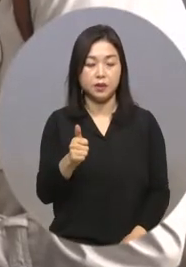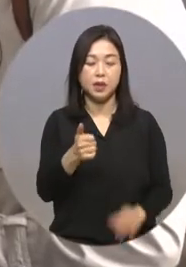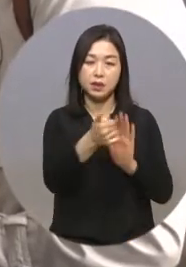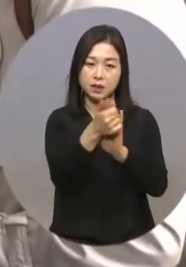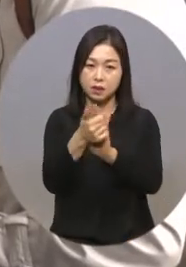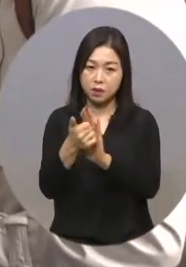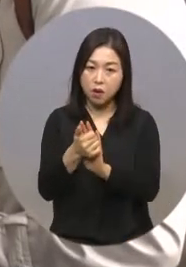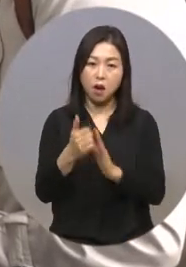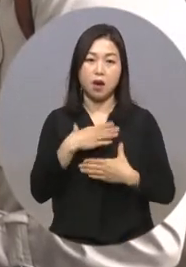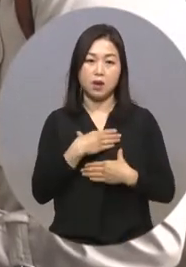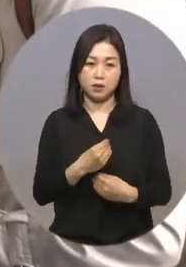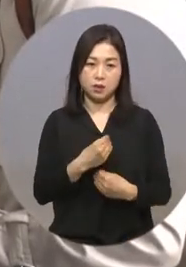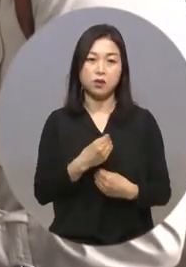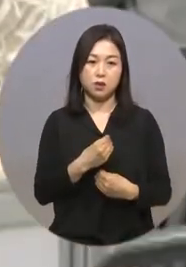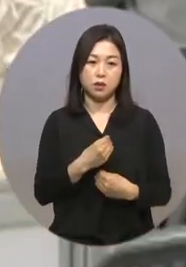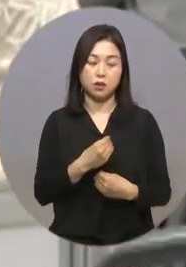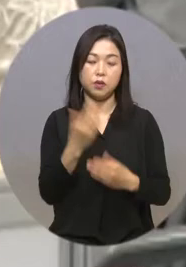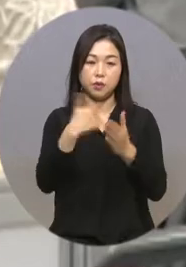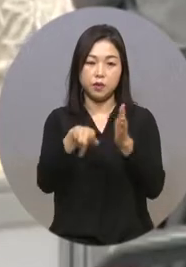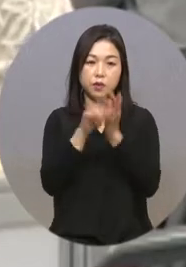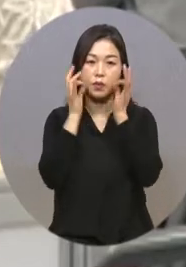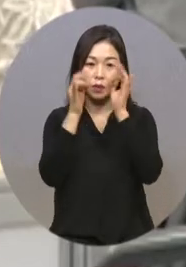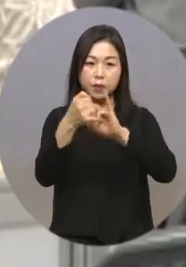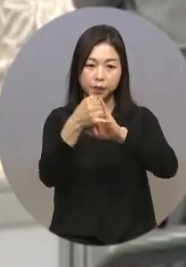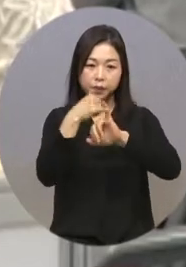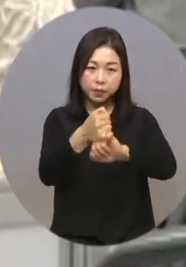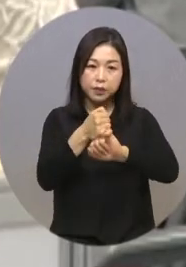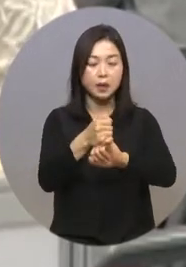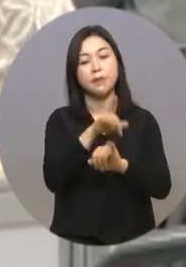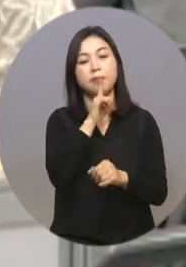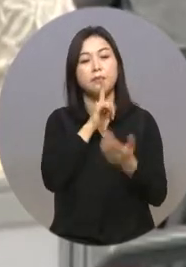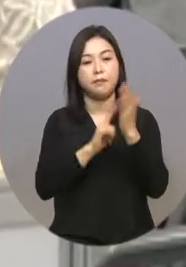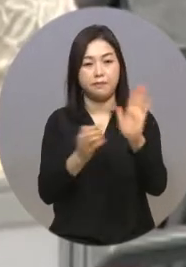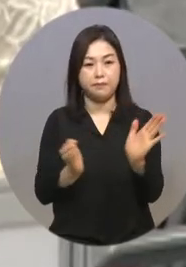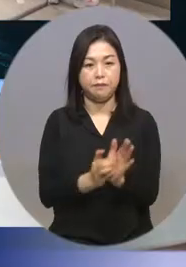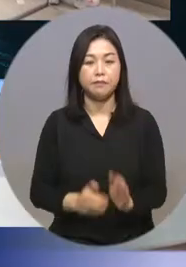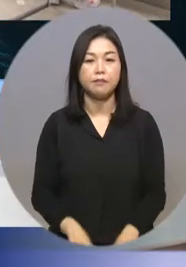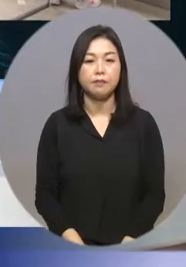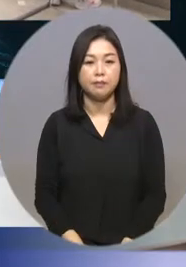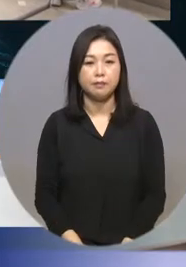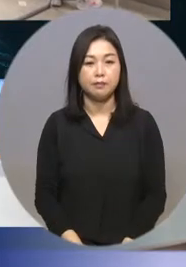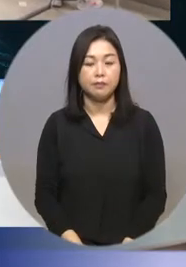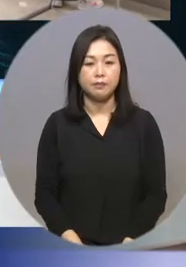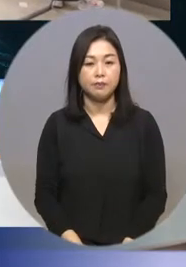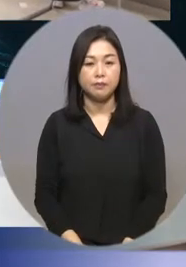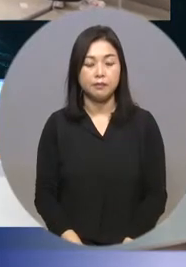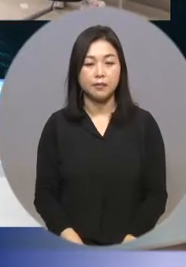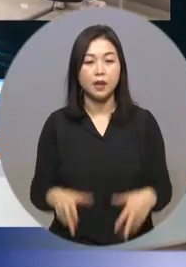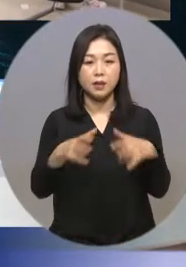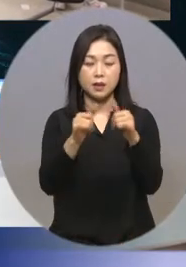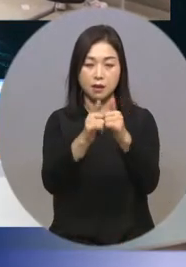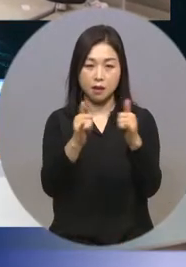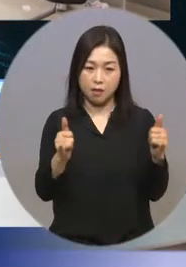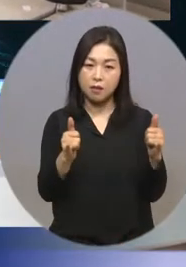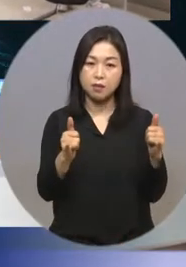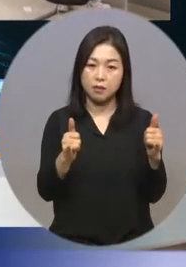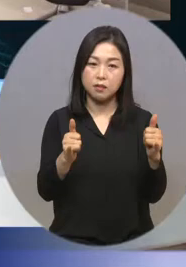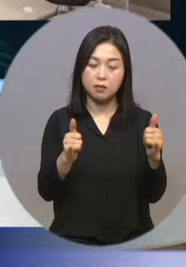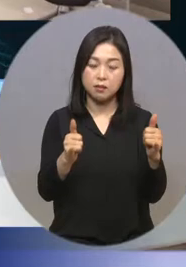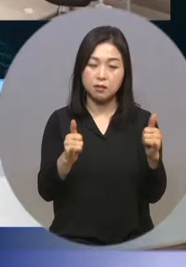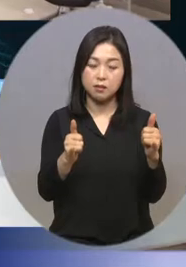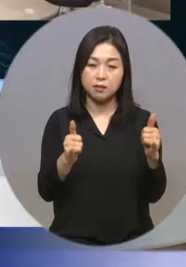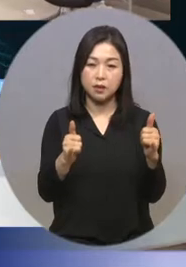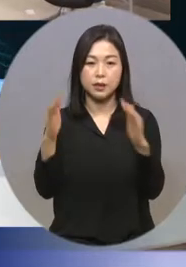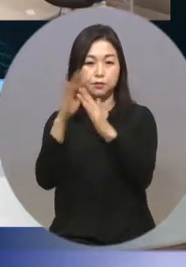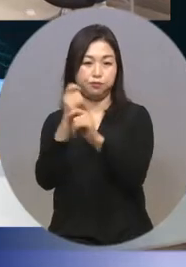마련을 위해 최선을 다하겠다 며 입법 의지를 밝혔습니다 앞으로 장애인 당사자들이 주소 질